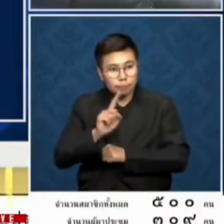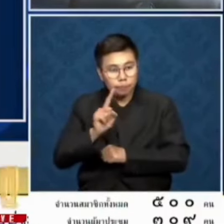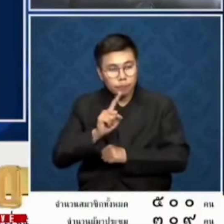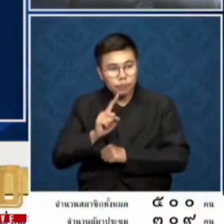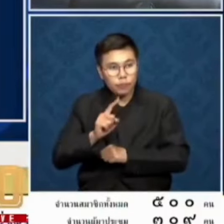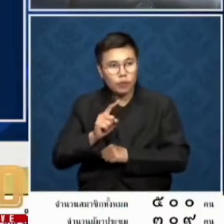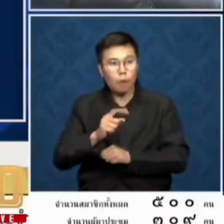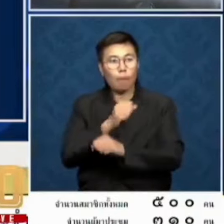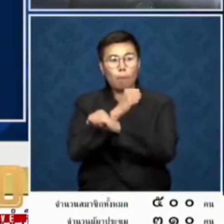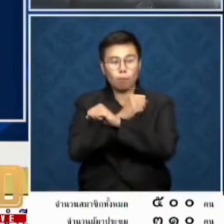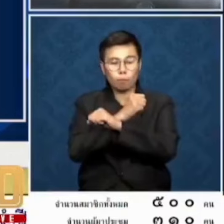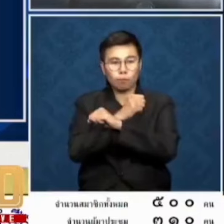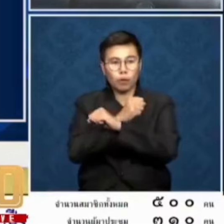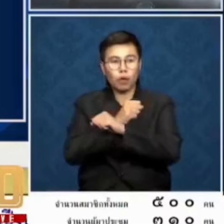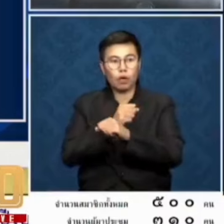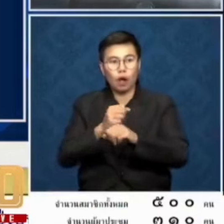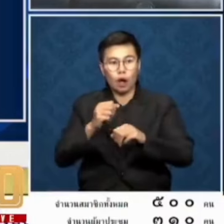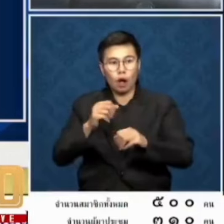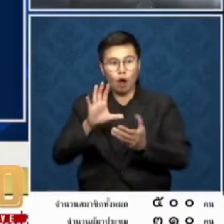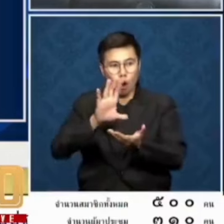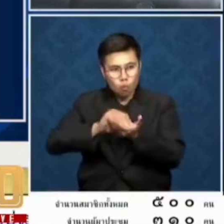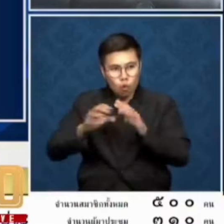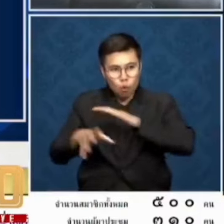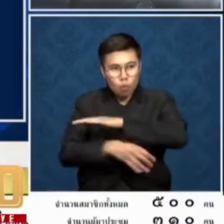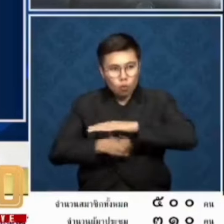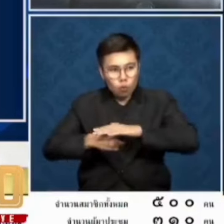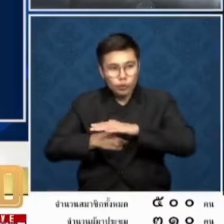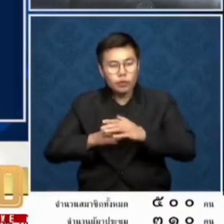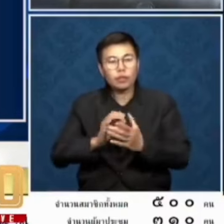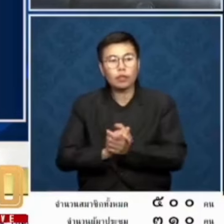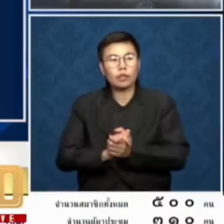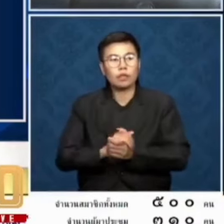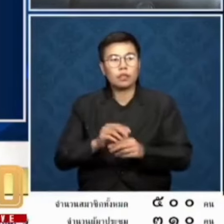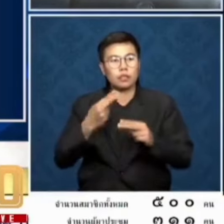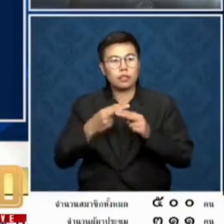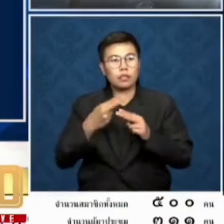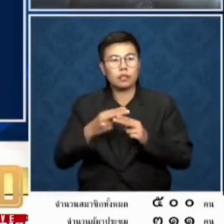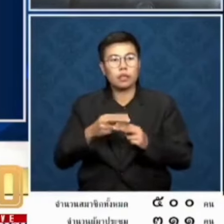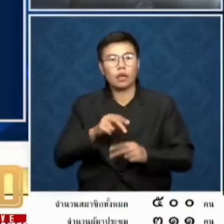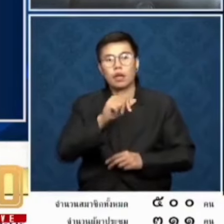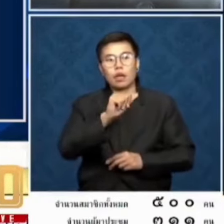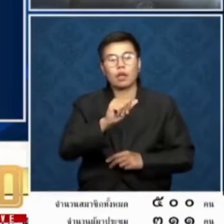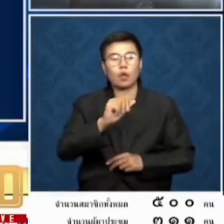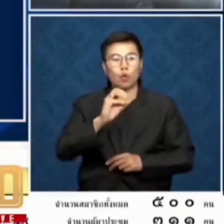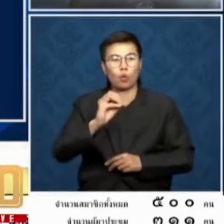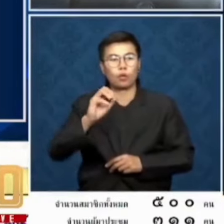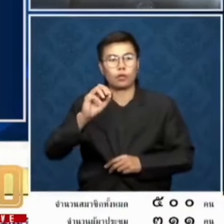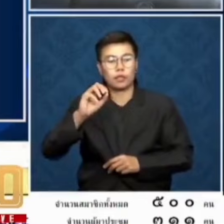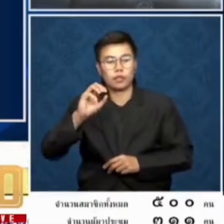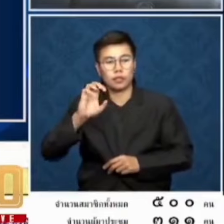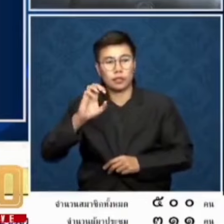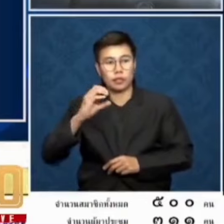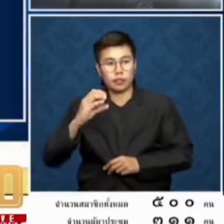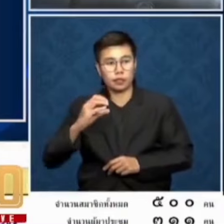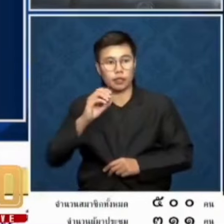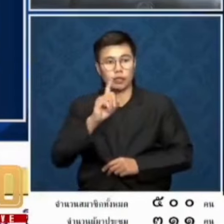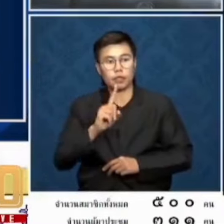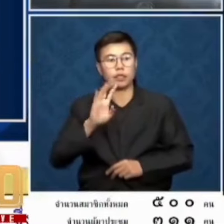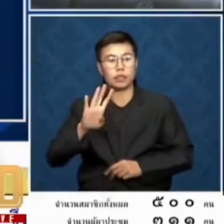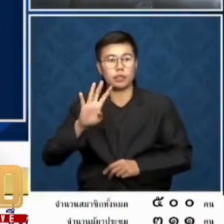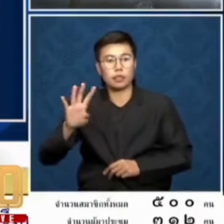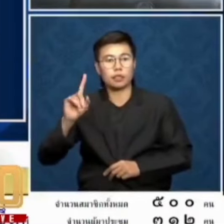านอาชญากรรมออนไลน์นะคะหรือว่า AOC นะคะหรือว่า1441ค่ะสไลด์ถัดไปค่